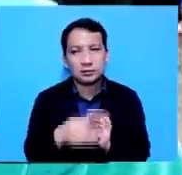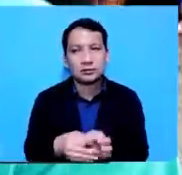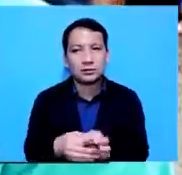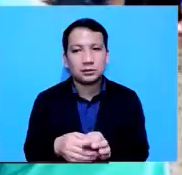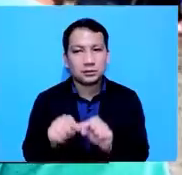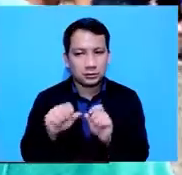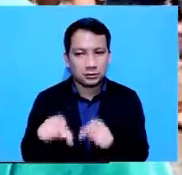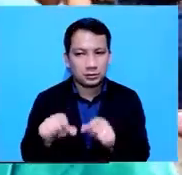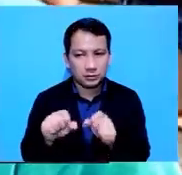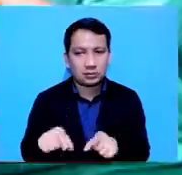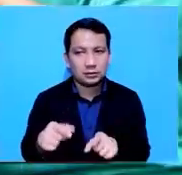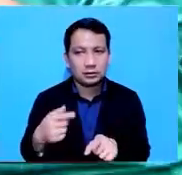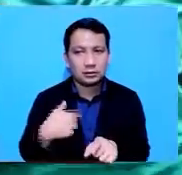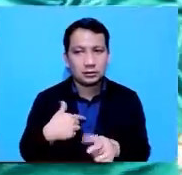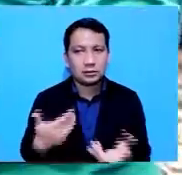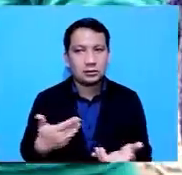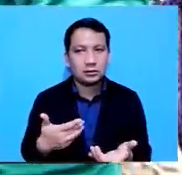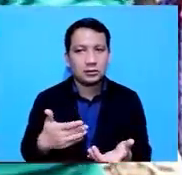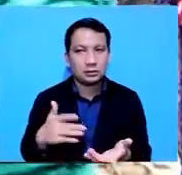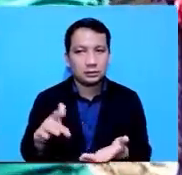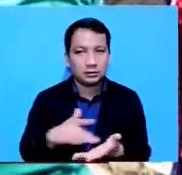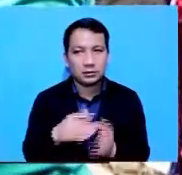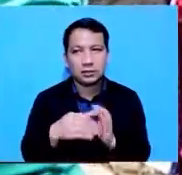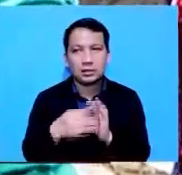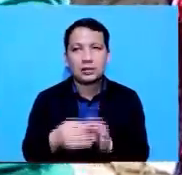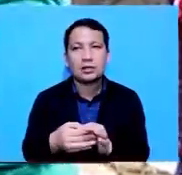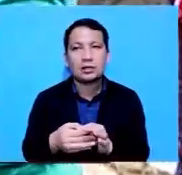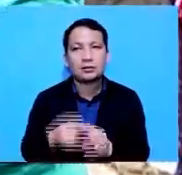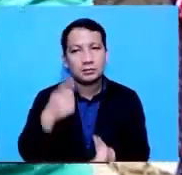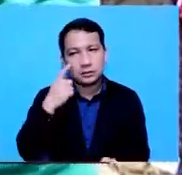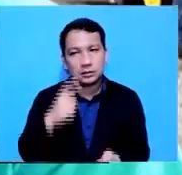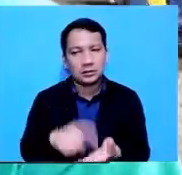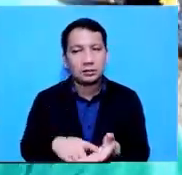po ako, wala po ang oras magpaano eh. Paregister po eh. Pag